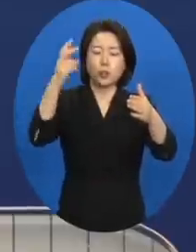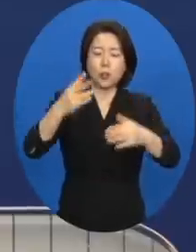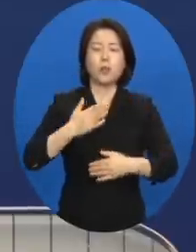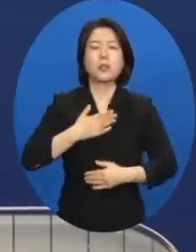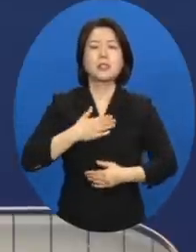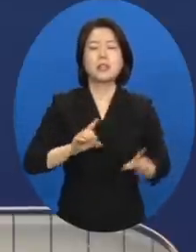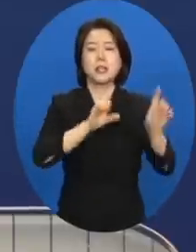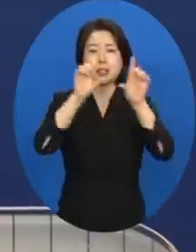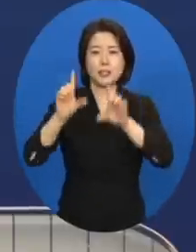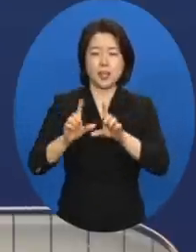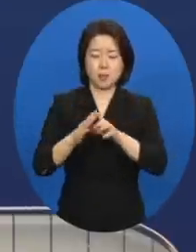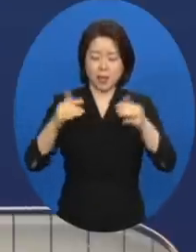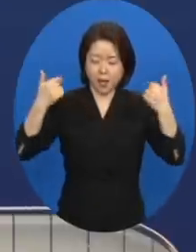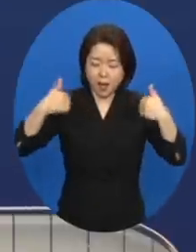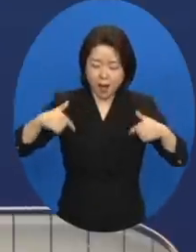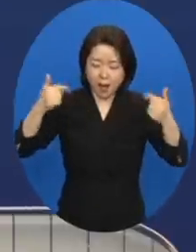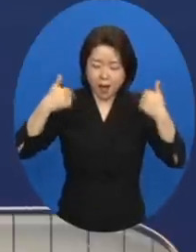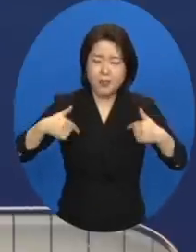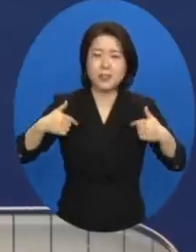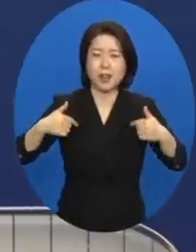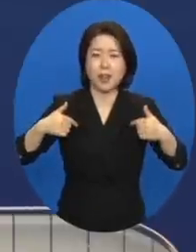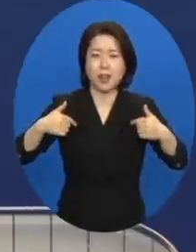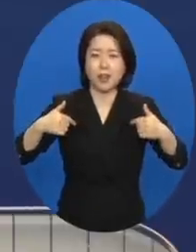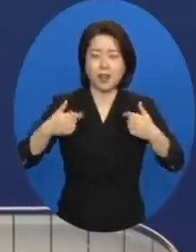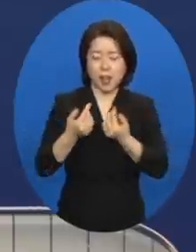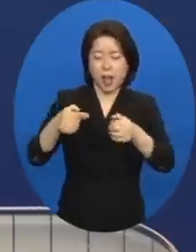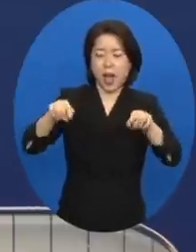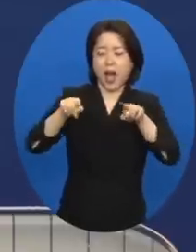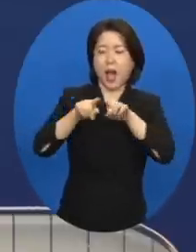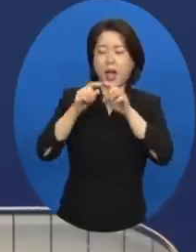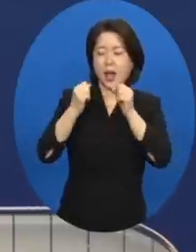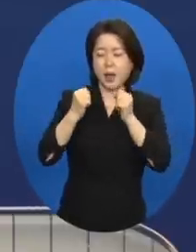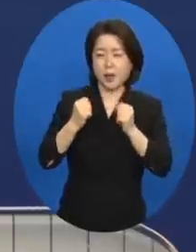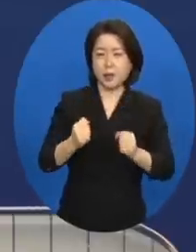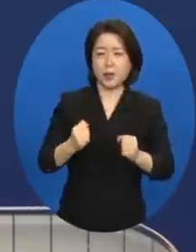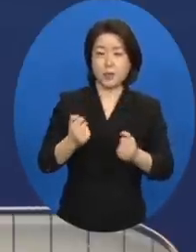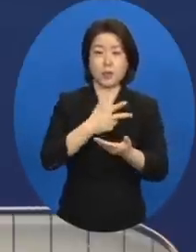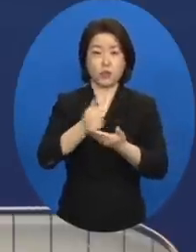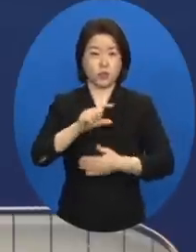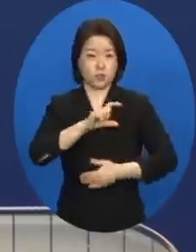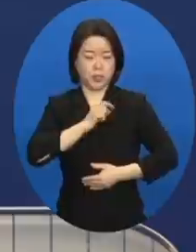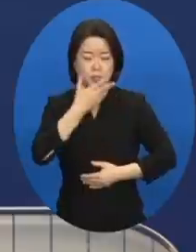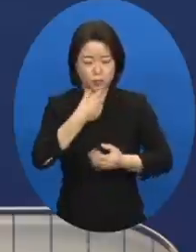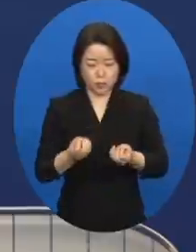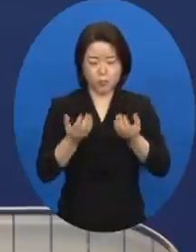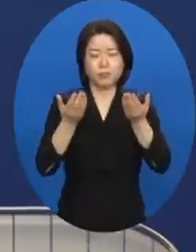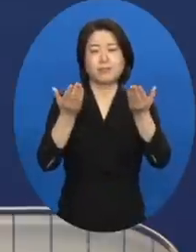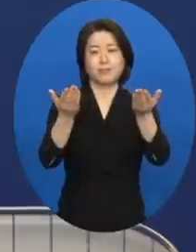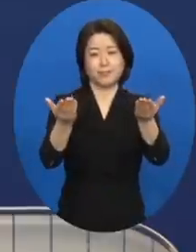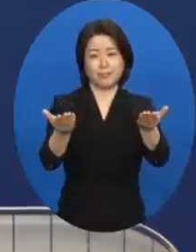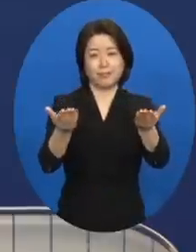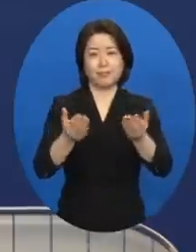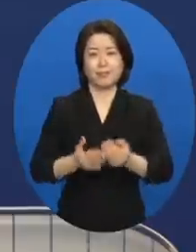삶에 늘 같이 하시기를 주님의 이름으로 축복합니다.